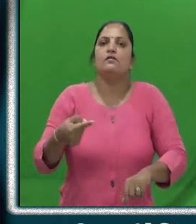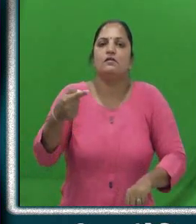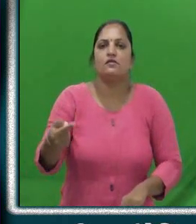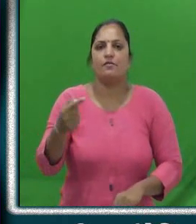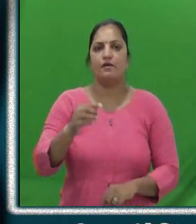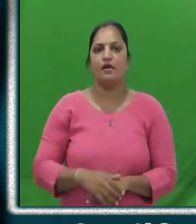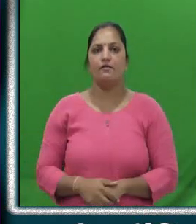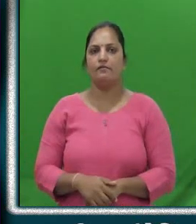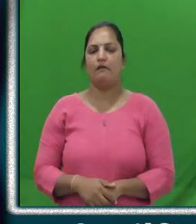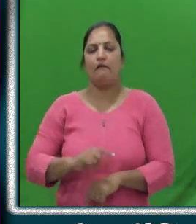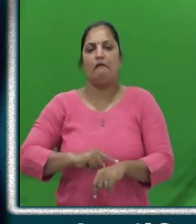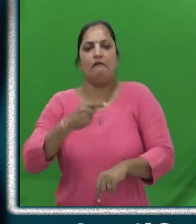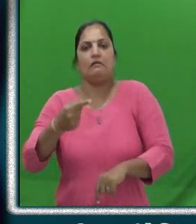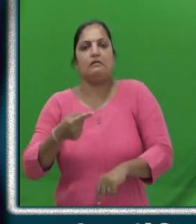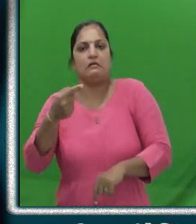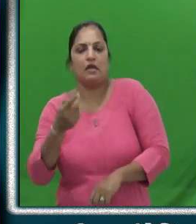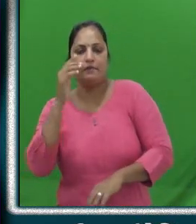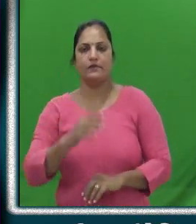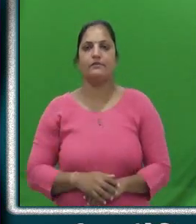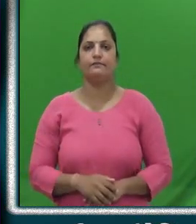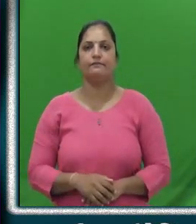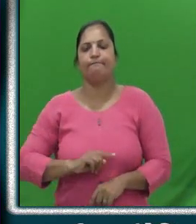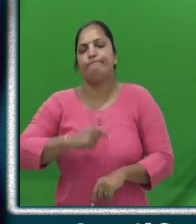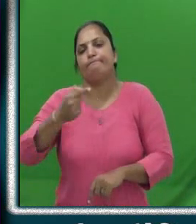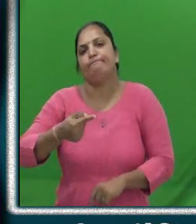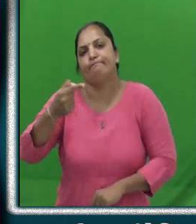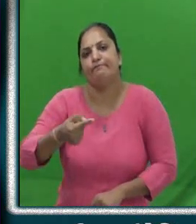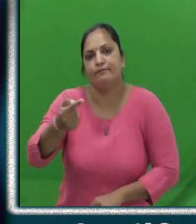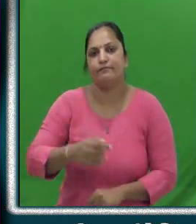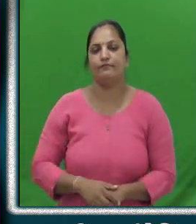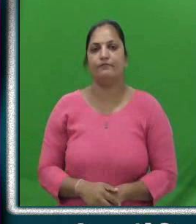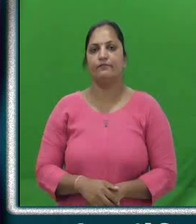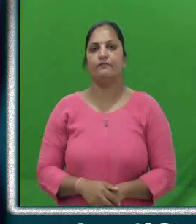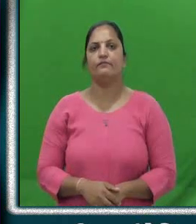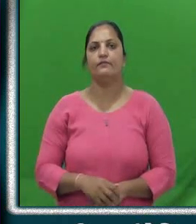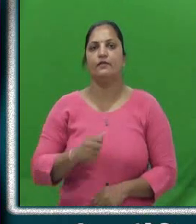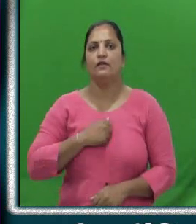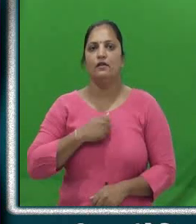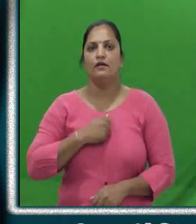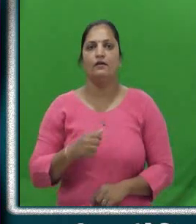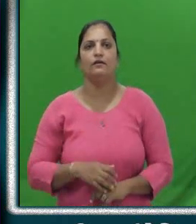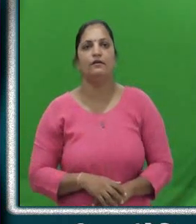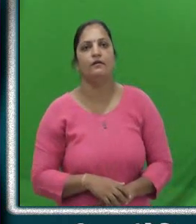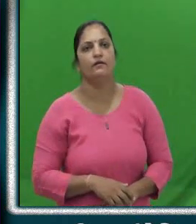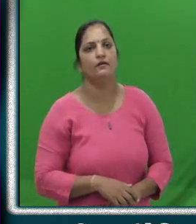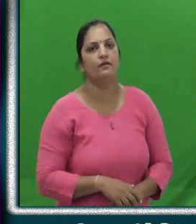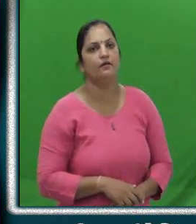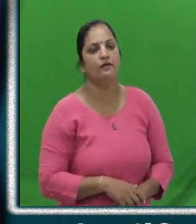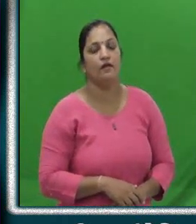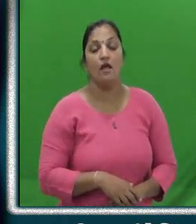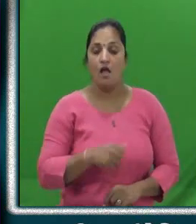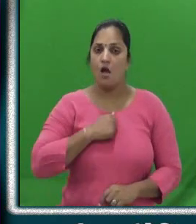સમટાઈમ્સ. સમટાઈમ્સ એટલે એક વાર, ક્યારેક. આઈ સમટાઈમ્સ ગો ટુ